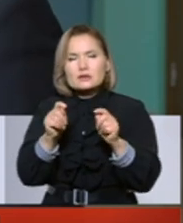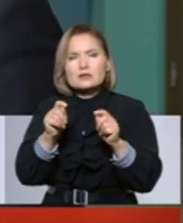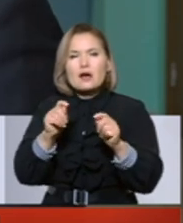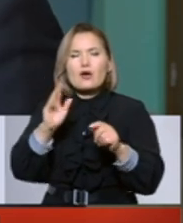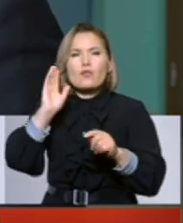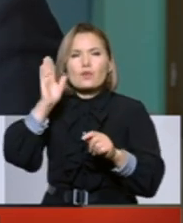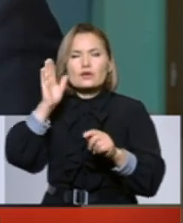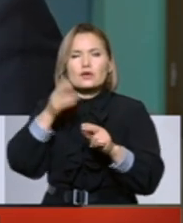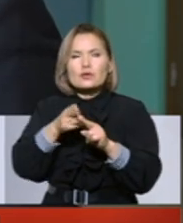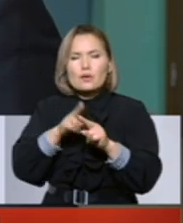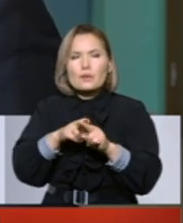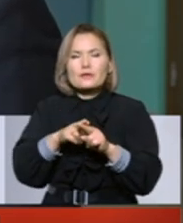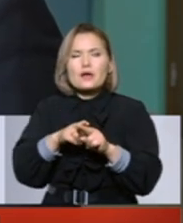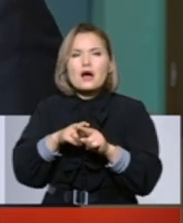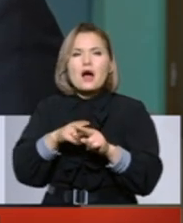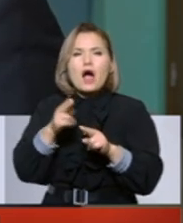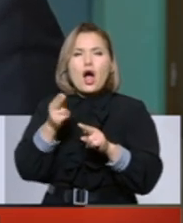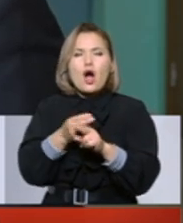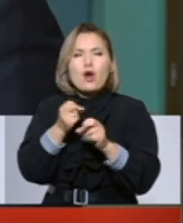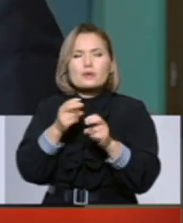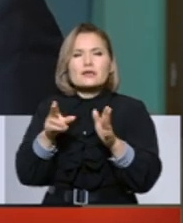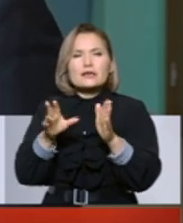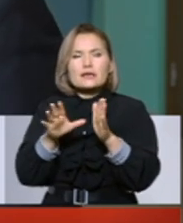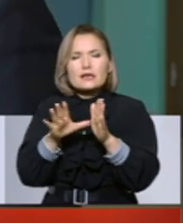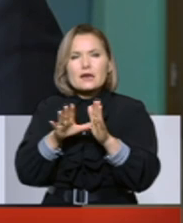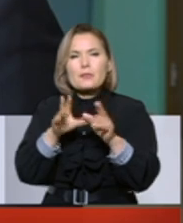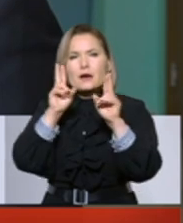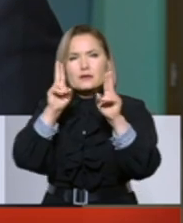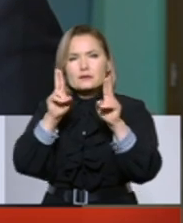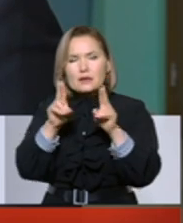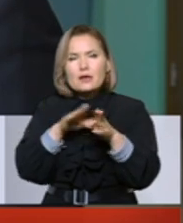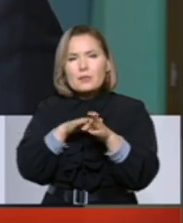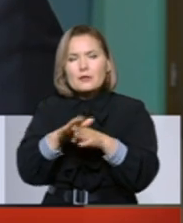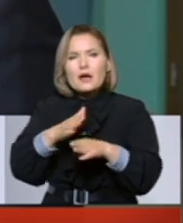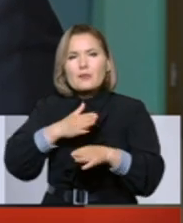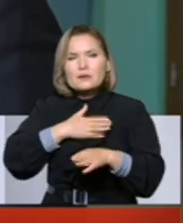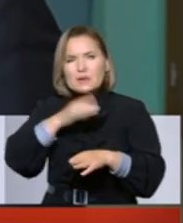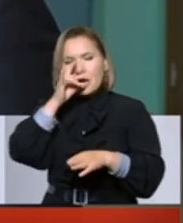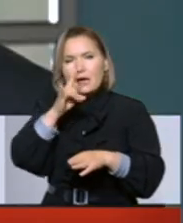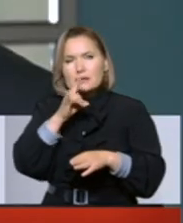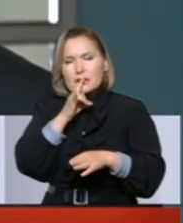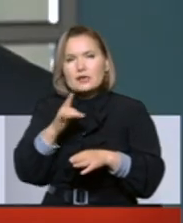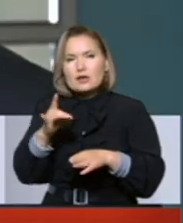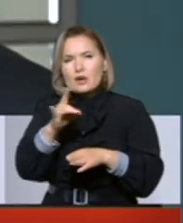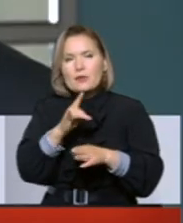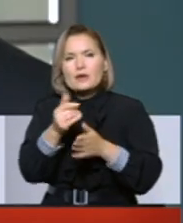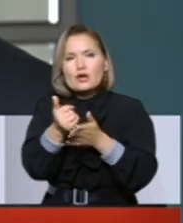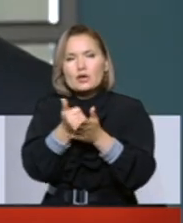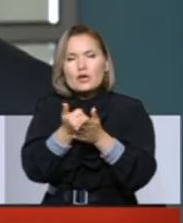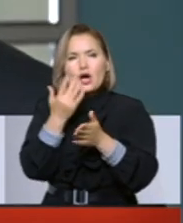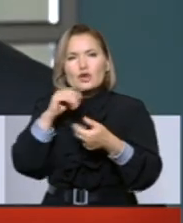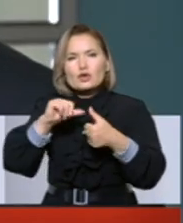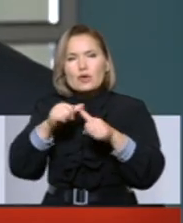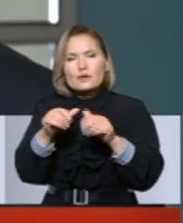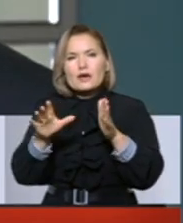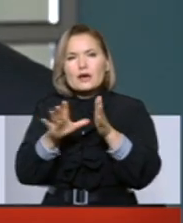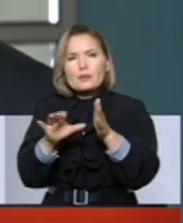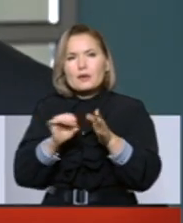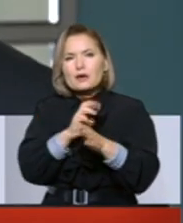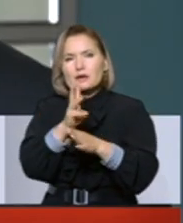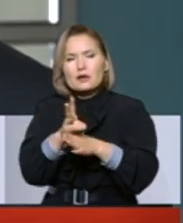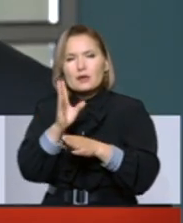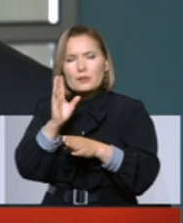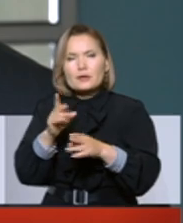талабына сәйкес қауіпсіздік ережелерін сақтайтын болатын болса, ол біздің елімізді біріншіден тұрақты электр